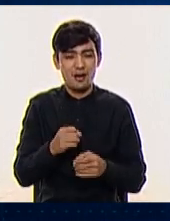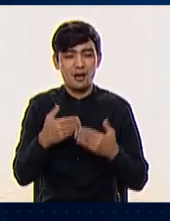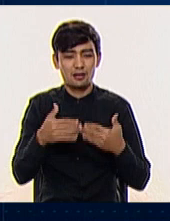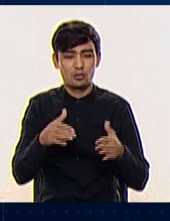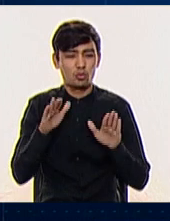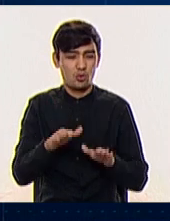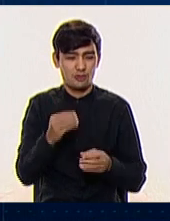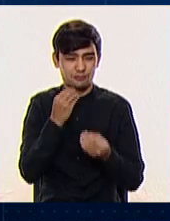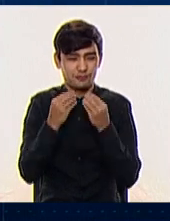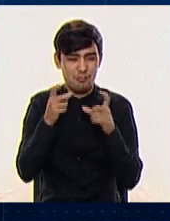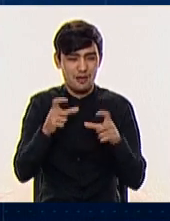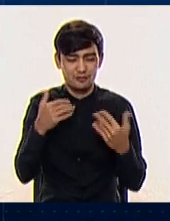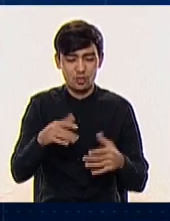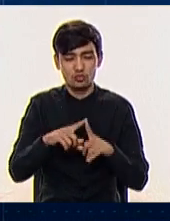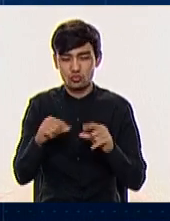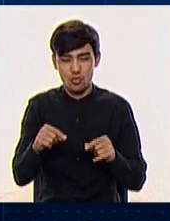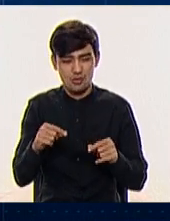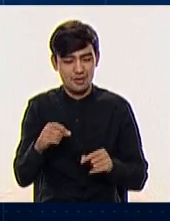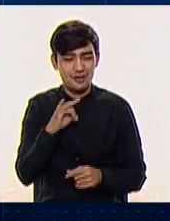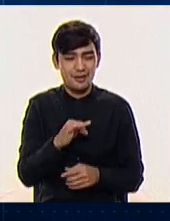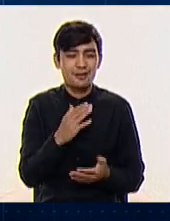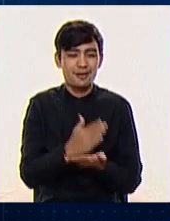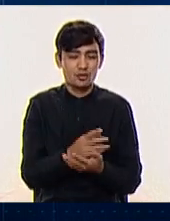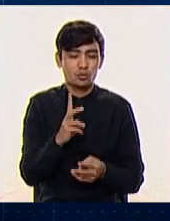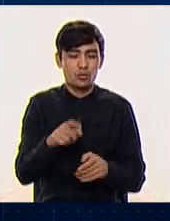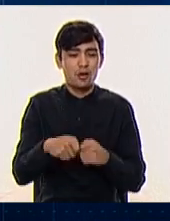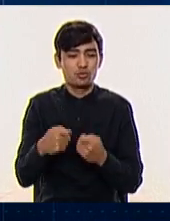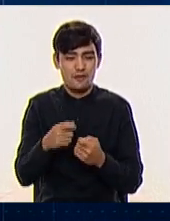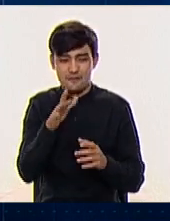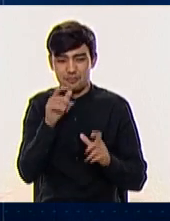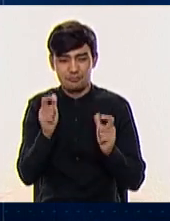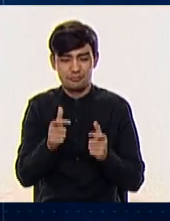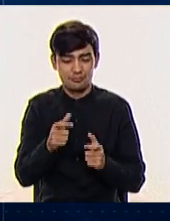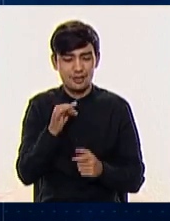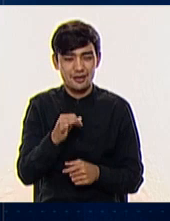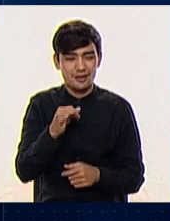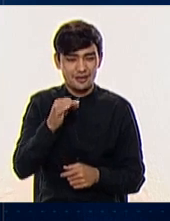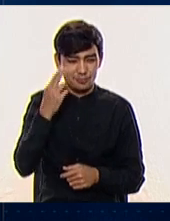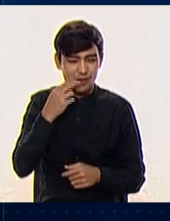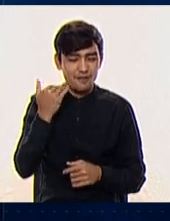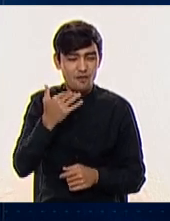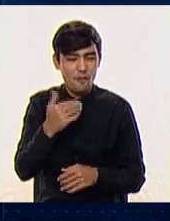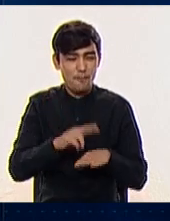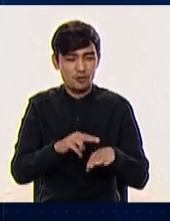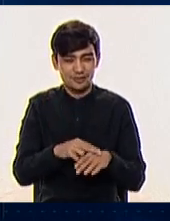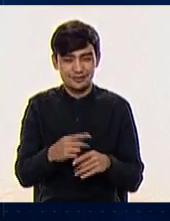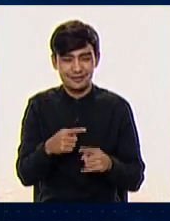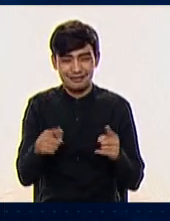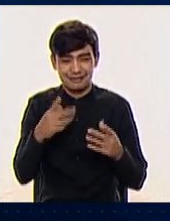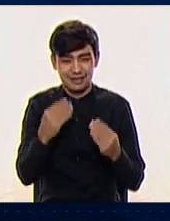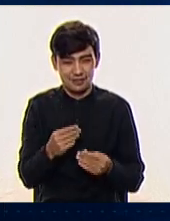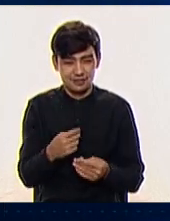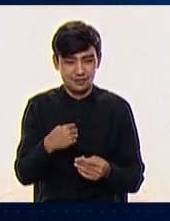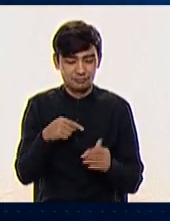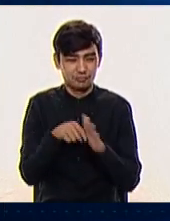только продуктовые магазины и школы. Но есть и те, кто нарушает карантинные правила. Испанским полицейским за пару дней удалось